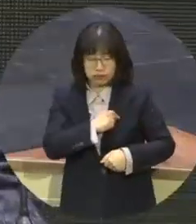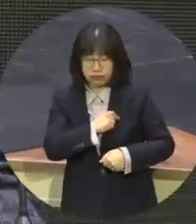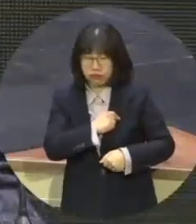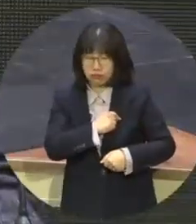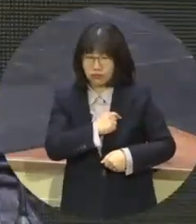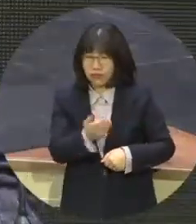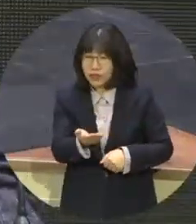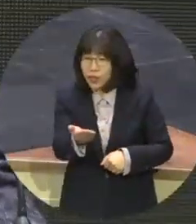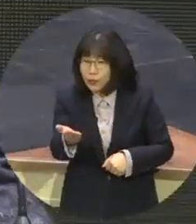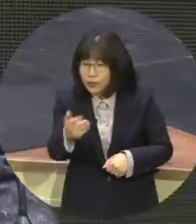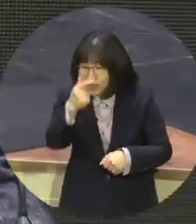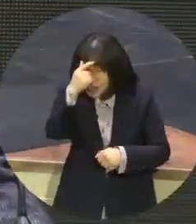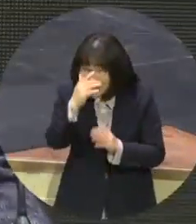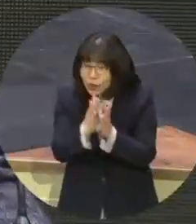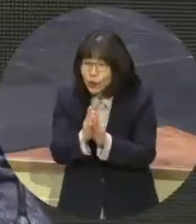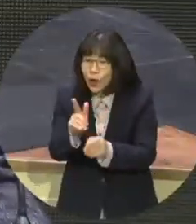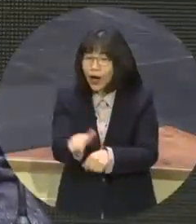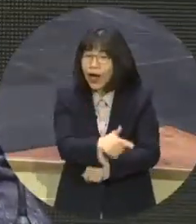여러분, 10분 해요, 10분?